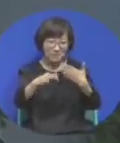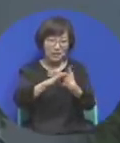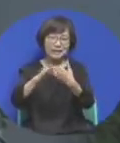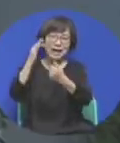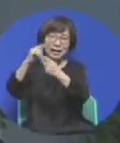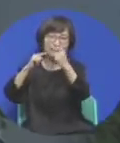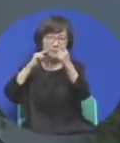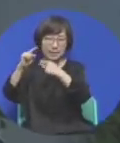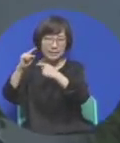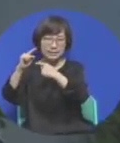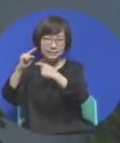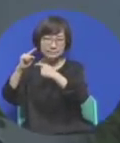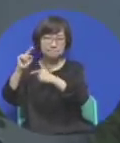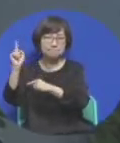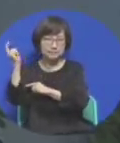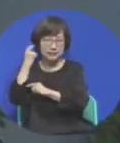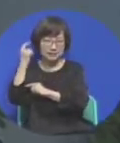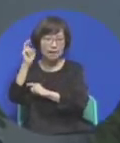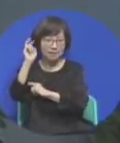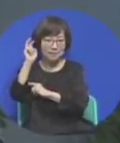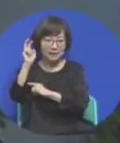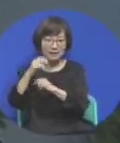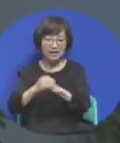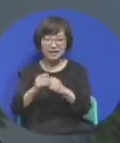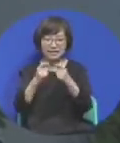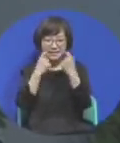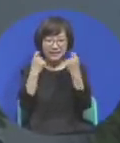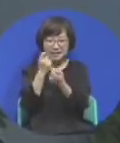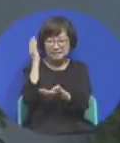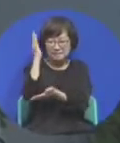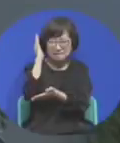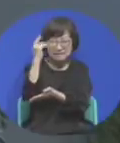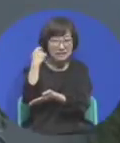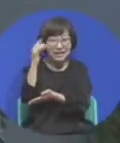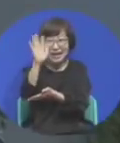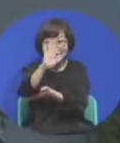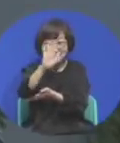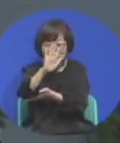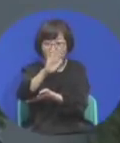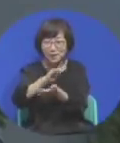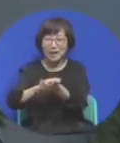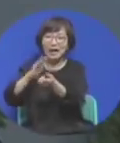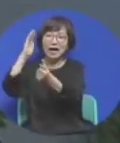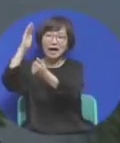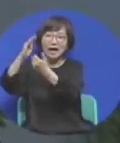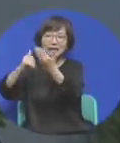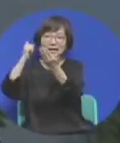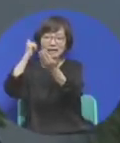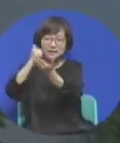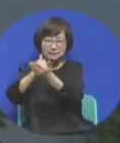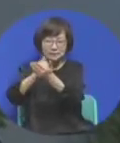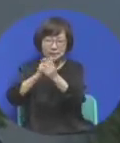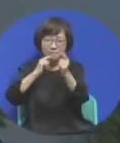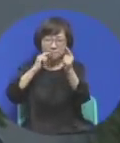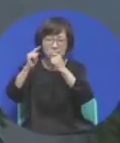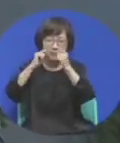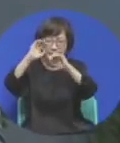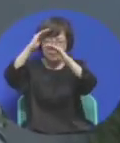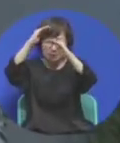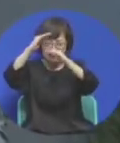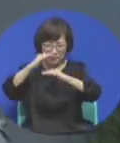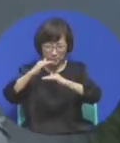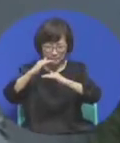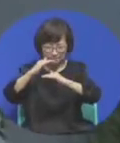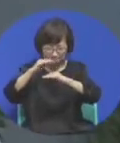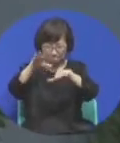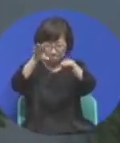hear the voice of God. 사람의 설교를 듣는 게 아니고 진짜 하나님의 사람이라면 하나님의 음성을 들을 것이다. People of God do not hear